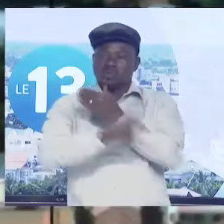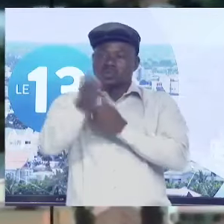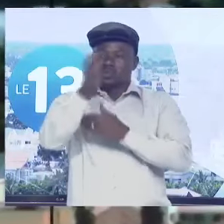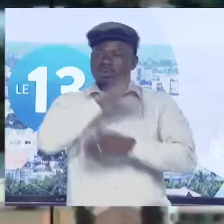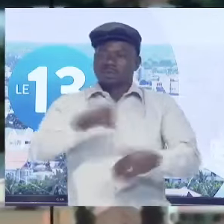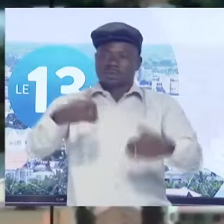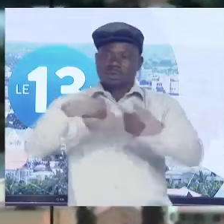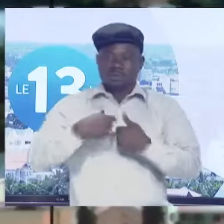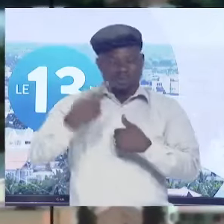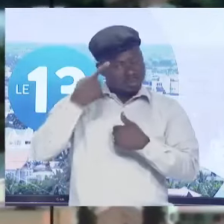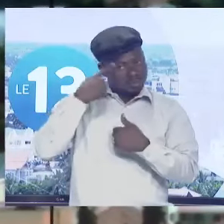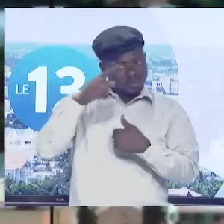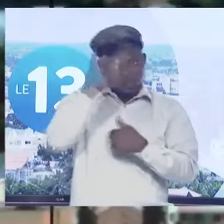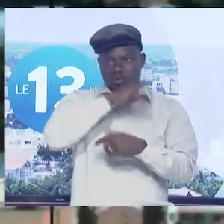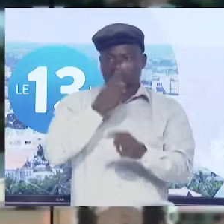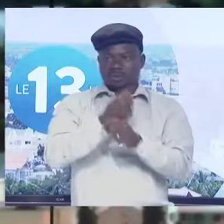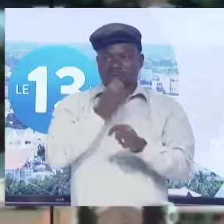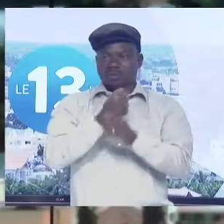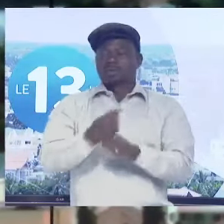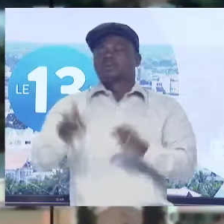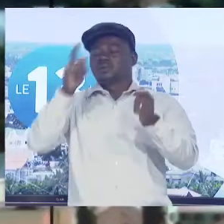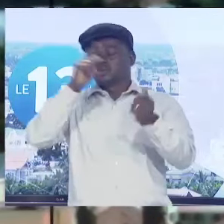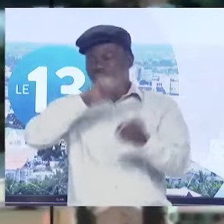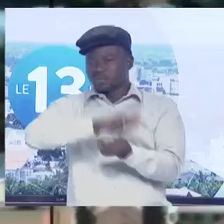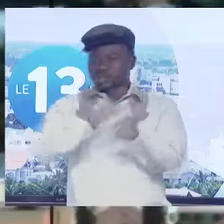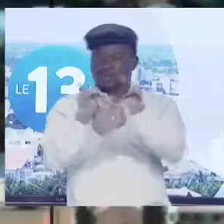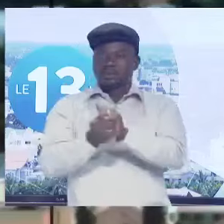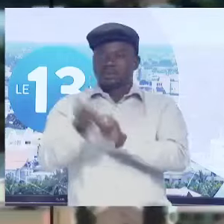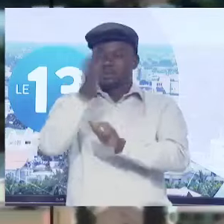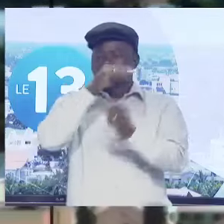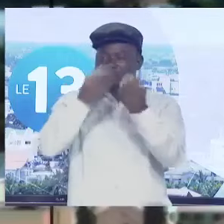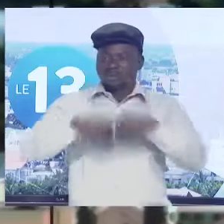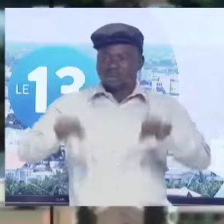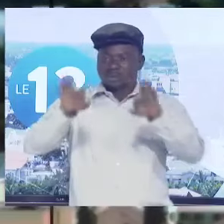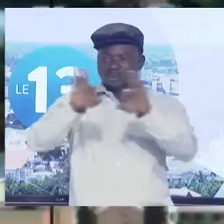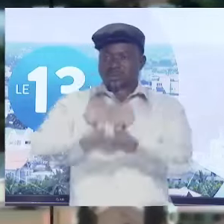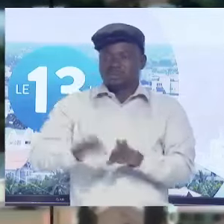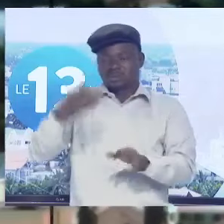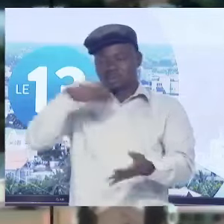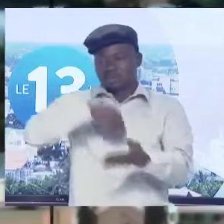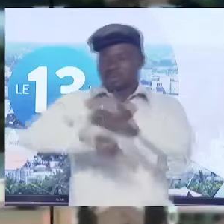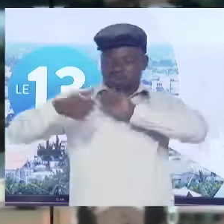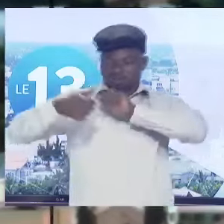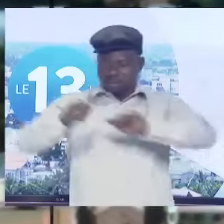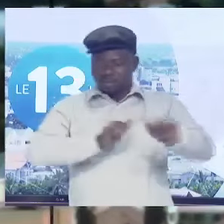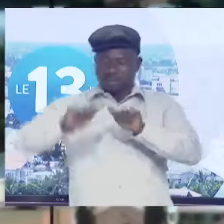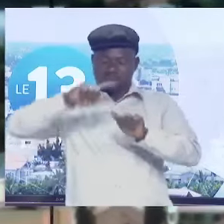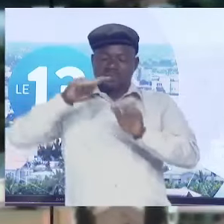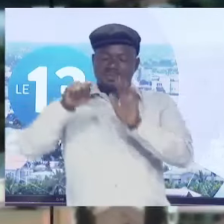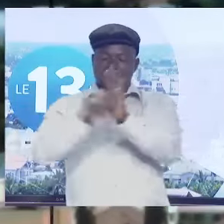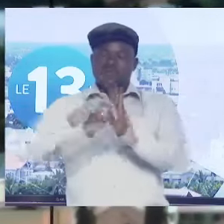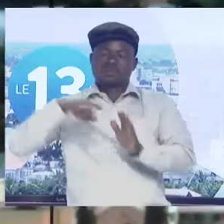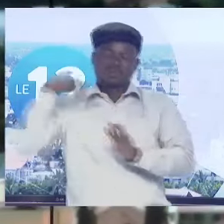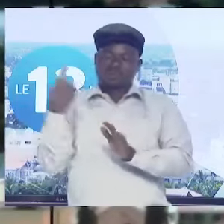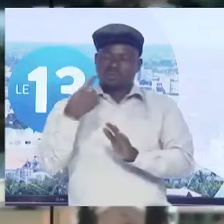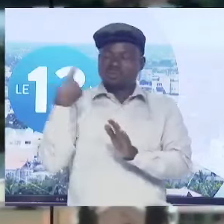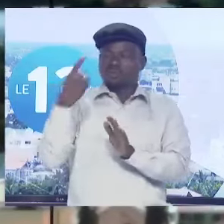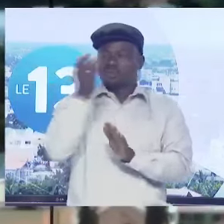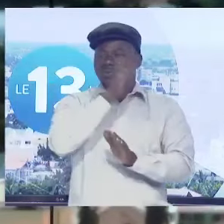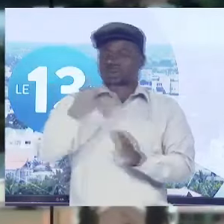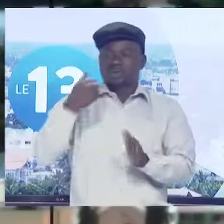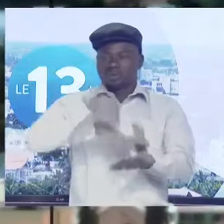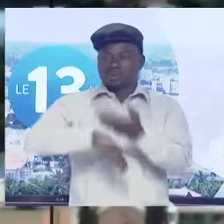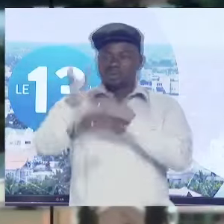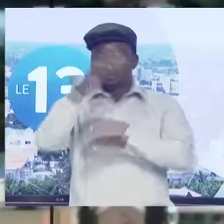de traduire ces valeurs dans leurs actions au quotidien. Réunis à Saté, dans la commune de Nagréongo, les jeunes se donnent